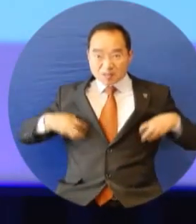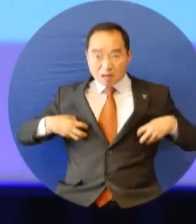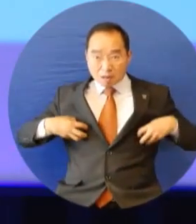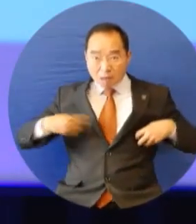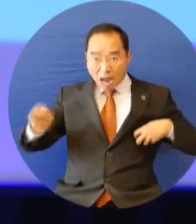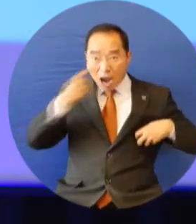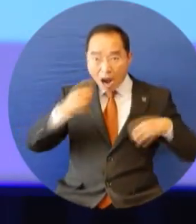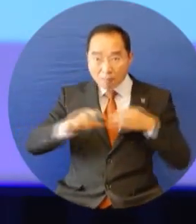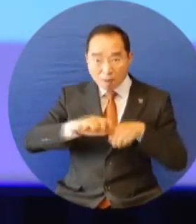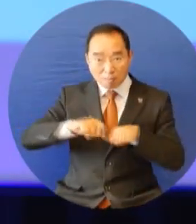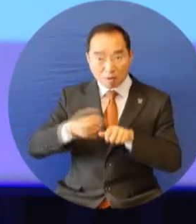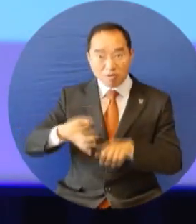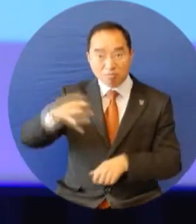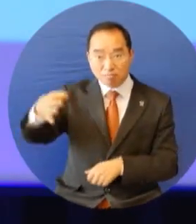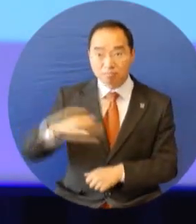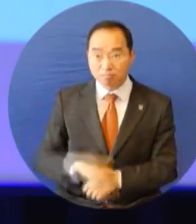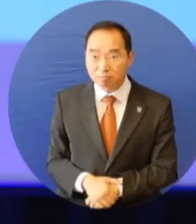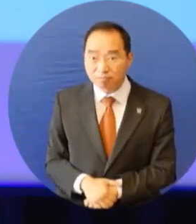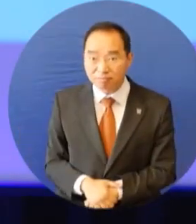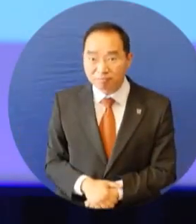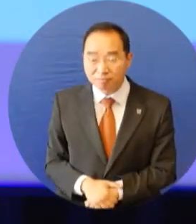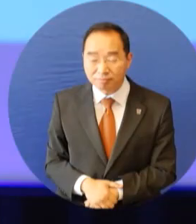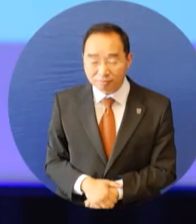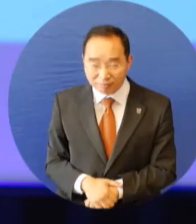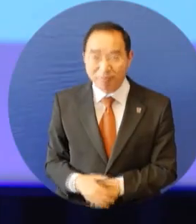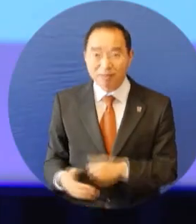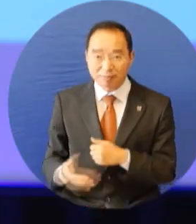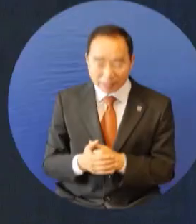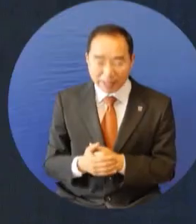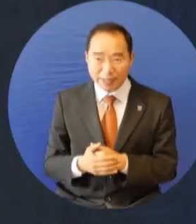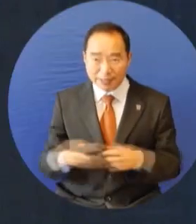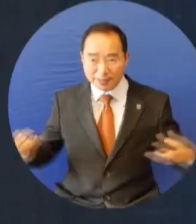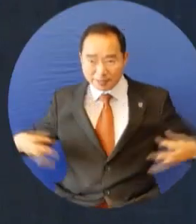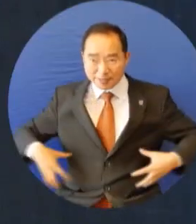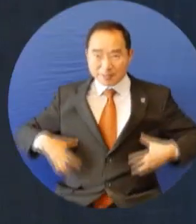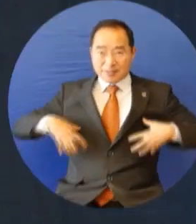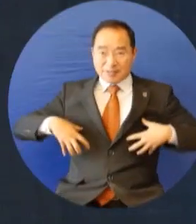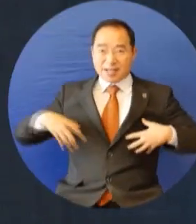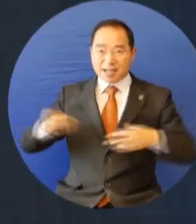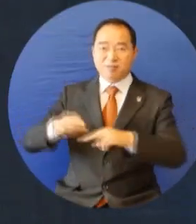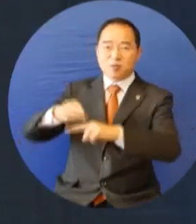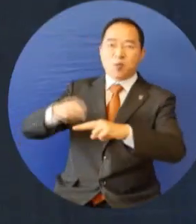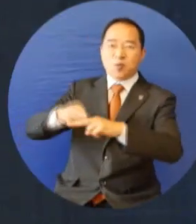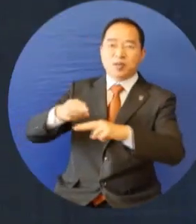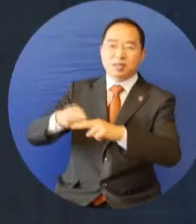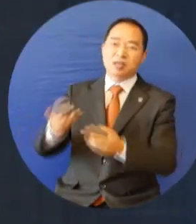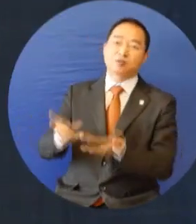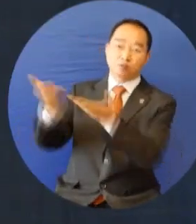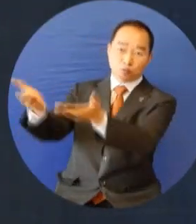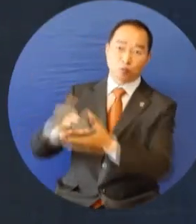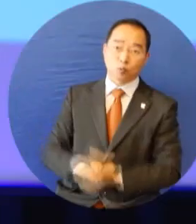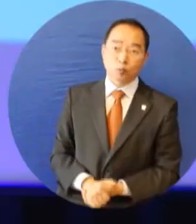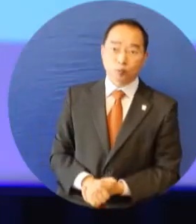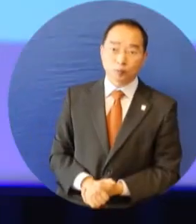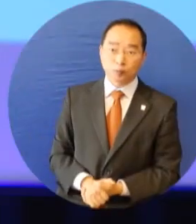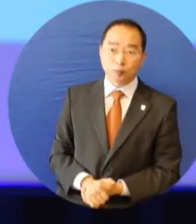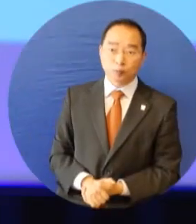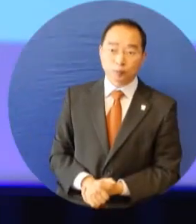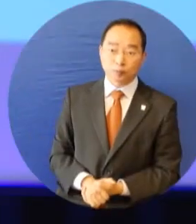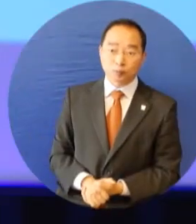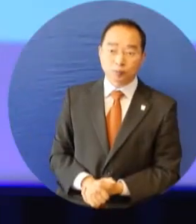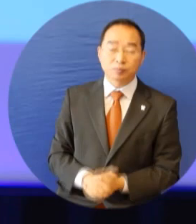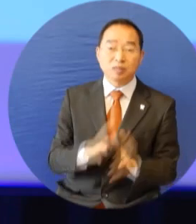뜯어다가 주머니에 다 집어넣어. 걸리면 벌금 무니까. 예. 네. 그래가지고 그걸로 디너를